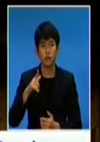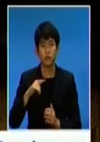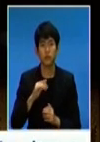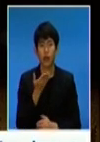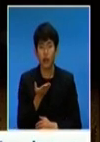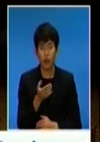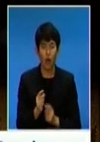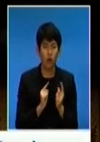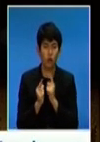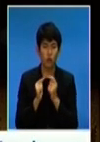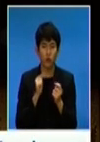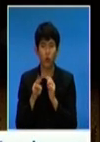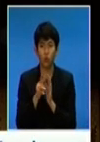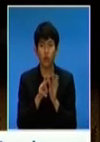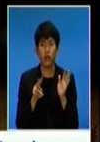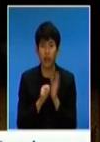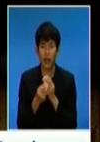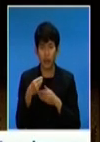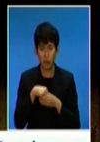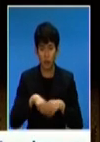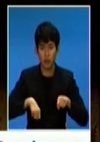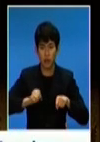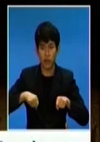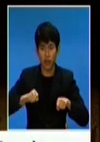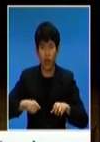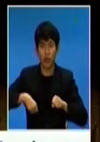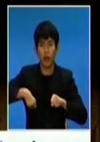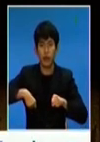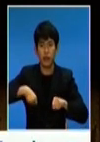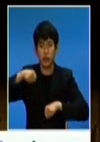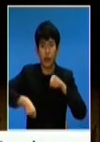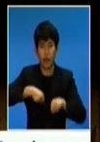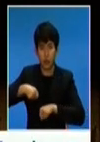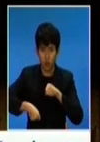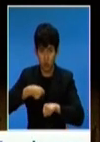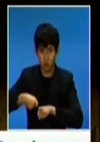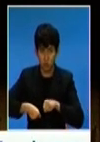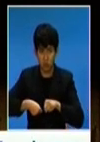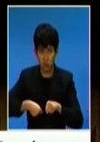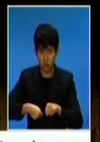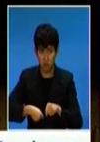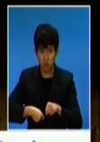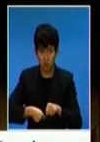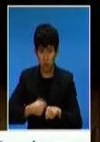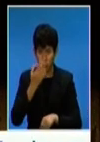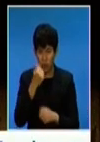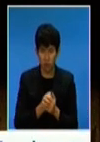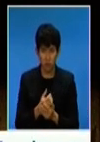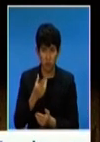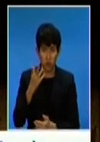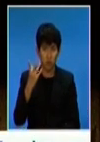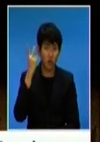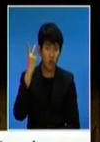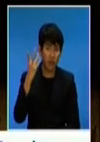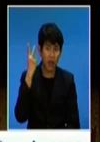วินัยของรถจักรยานกับรถจักรยานยนต์อันเดียวเลยครับเมื่อ2วันที่ผ่านมาผมโดนกับตัว